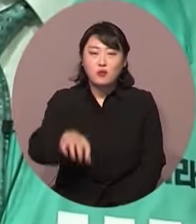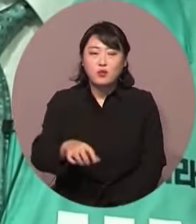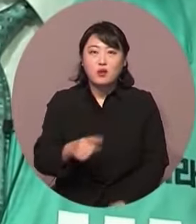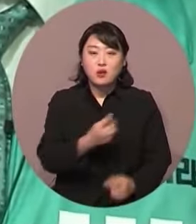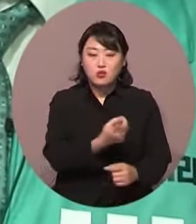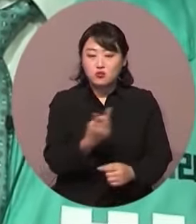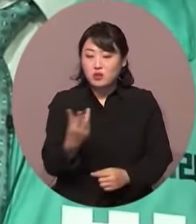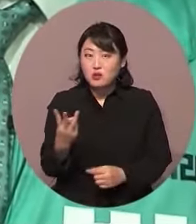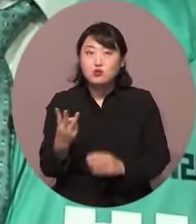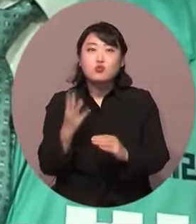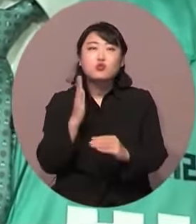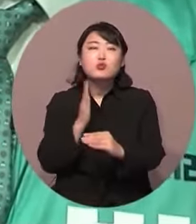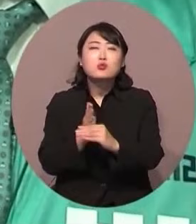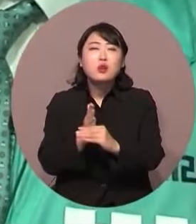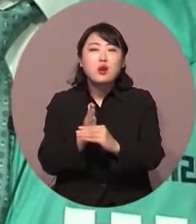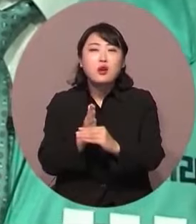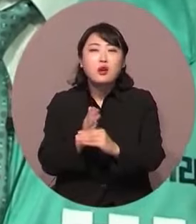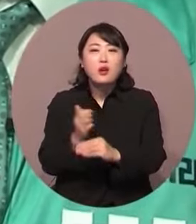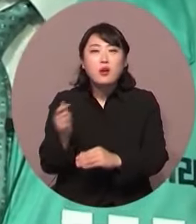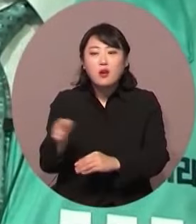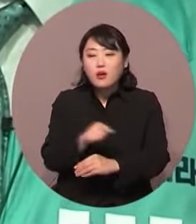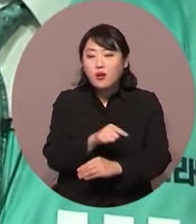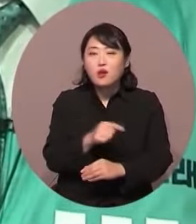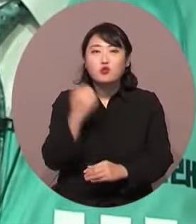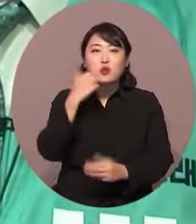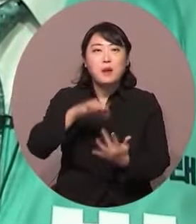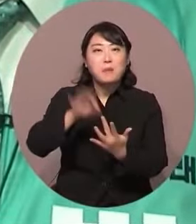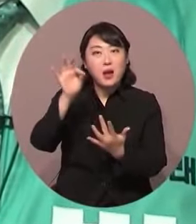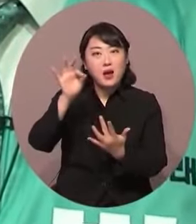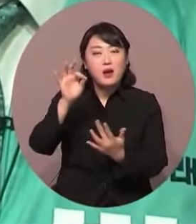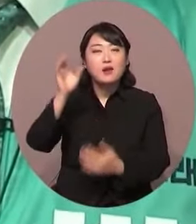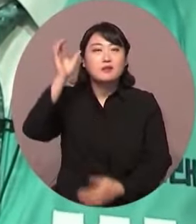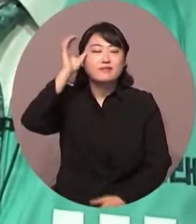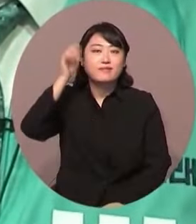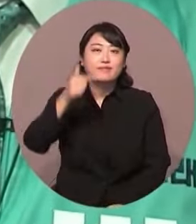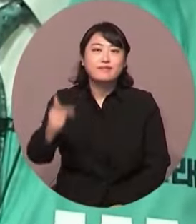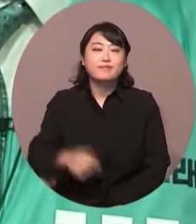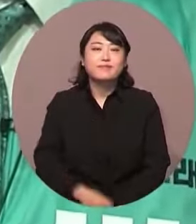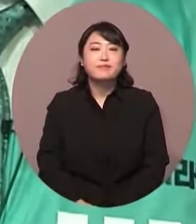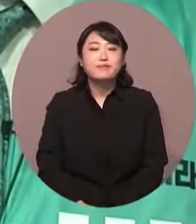3명의 박 후보 중 누가 선택될지 주목됩니다. MBC 뉴스 조형찬입니다.